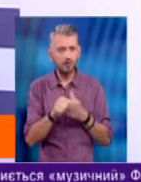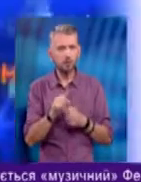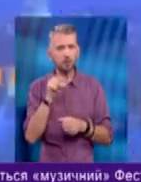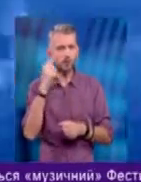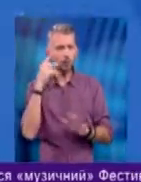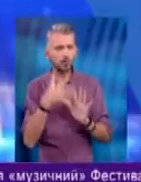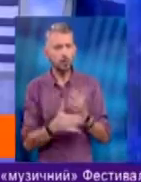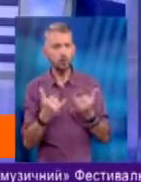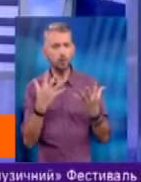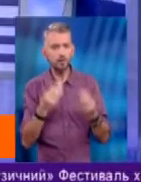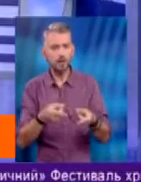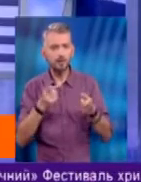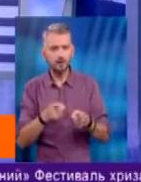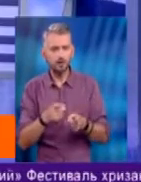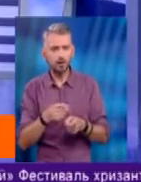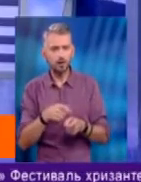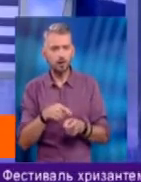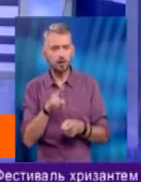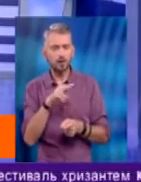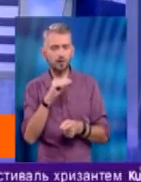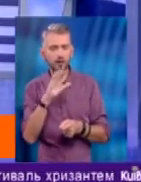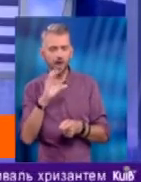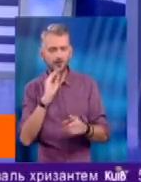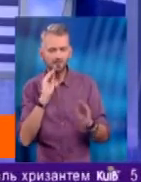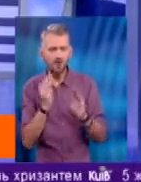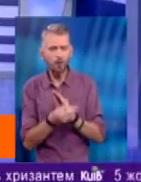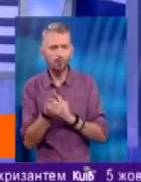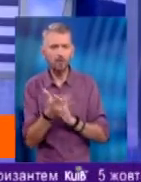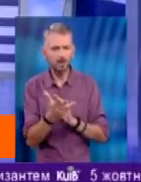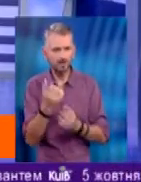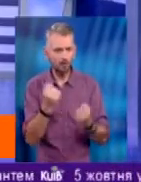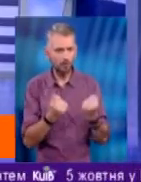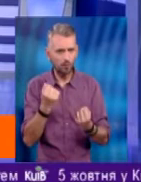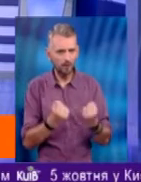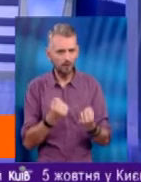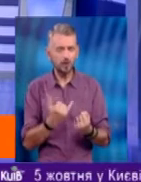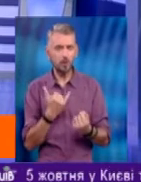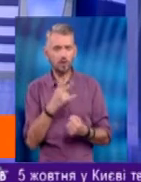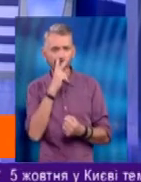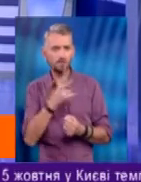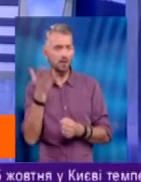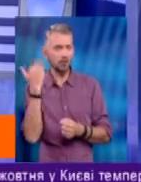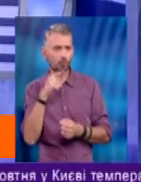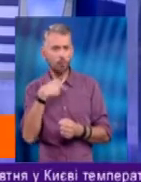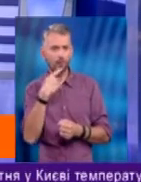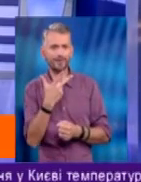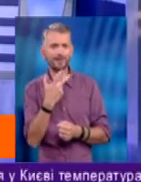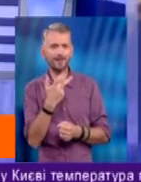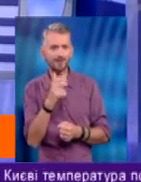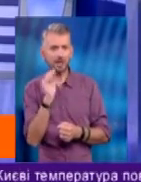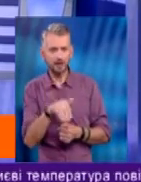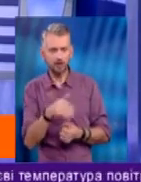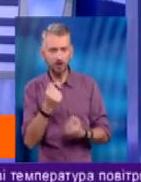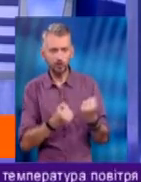розуміли, на сьогоднішній день дійсно ДФС приховує кількість автомобілів. Сьогодні, там 2 місяці тому, вони говорили 300